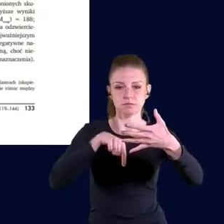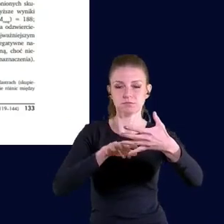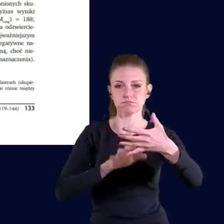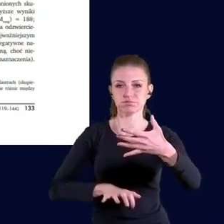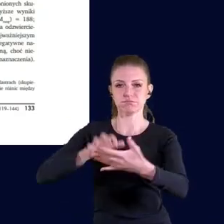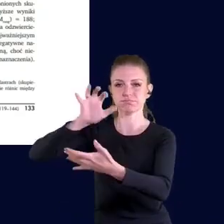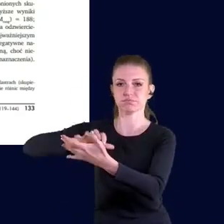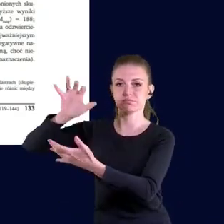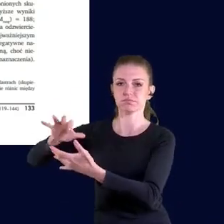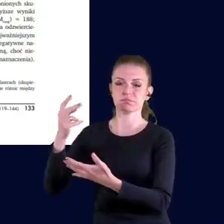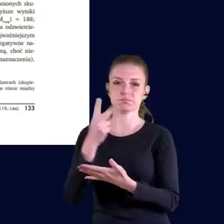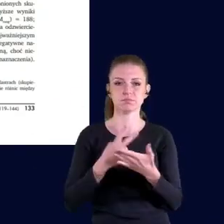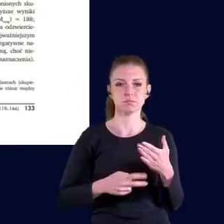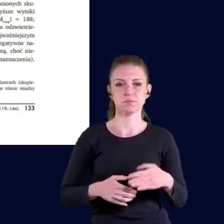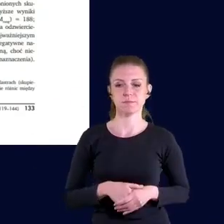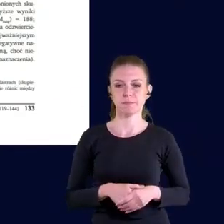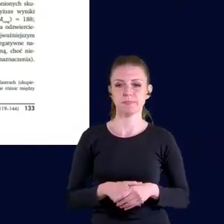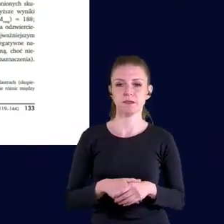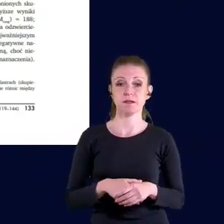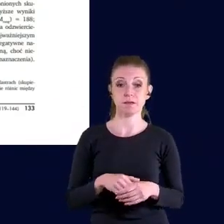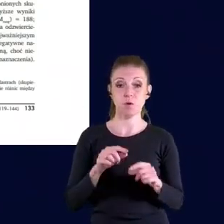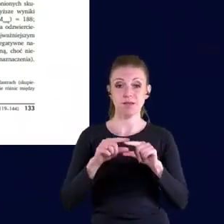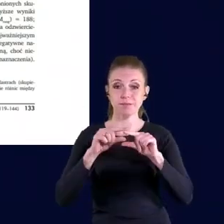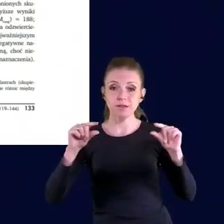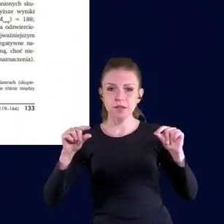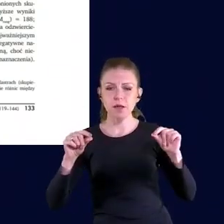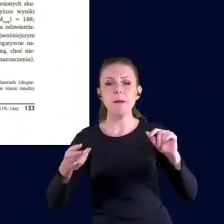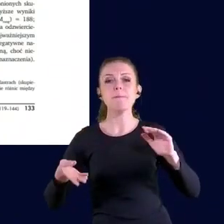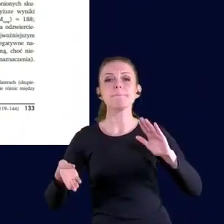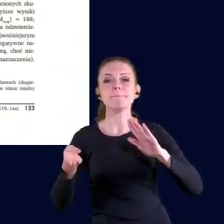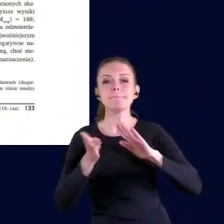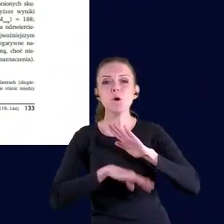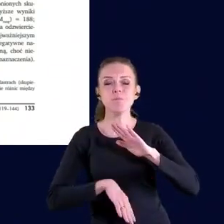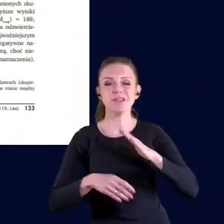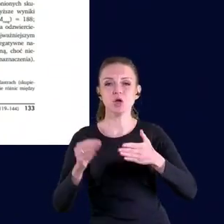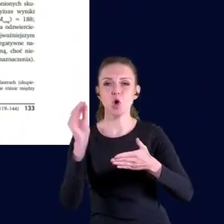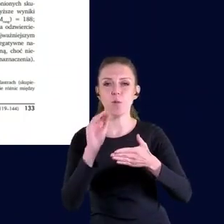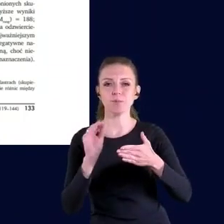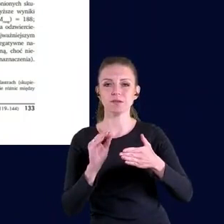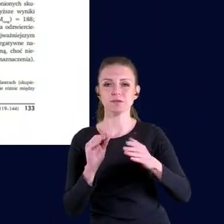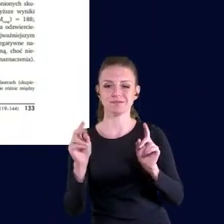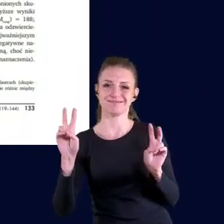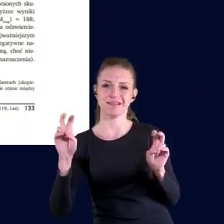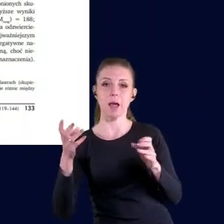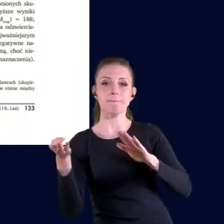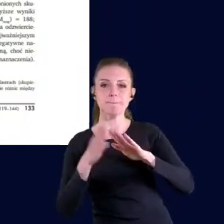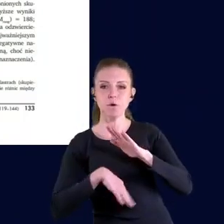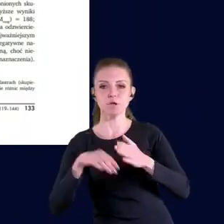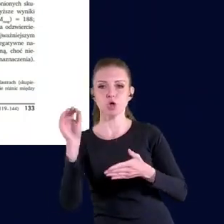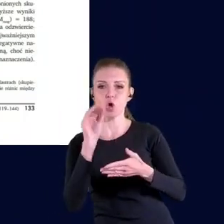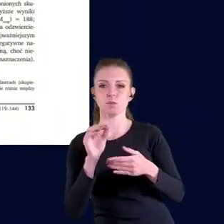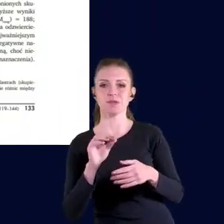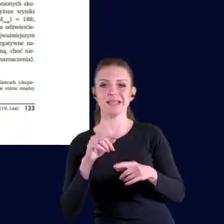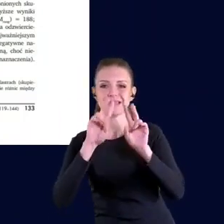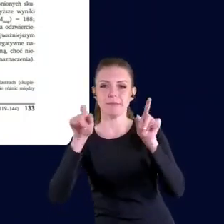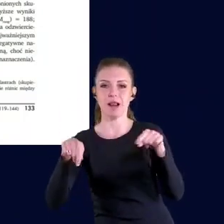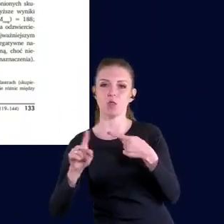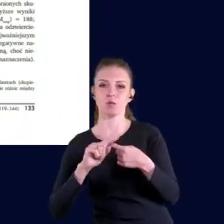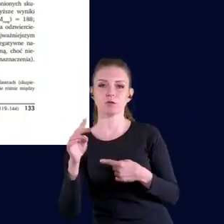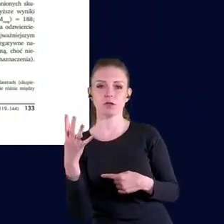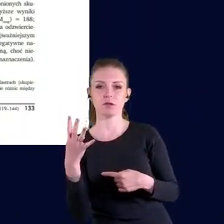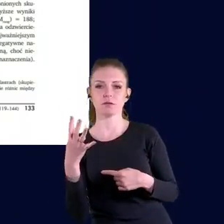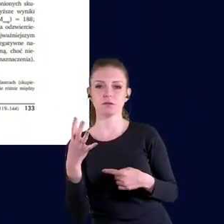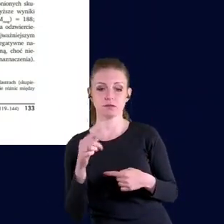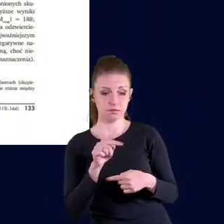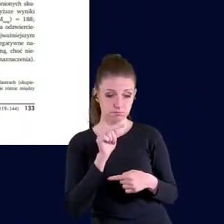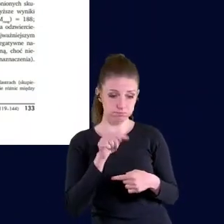podkreślony link Pomiń opis tabeli 4 klikniemy ten link i zostaniemy